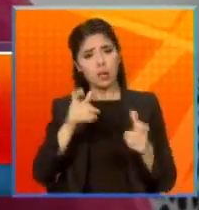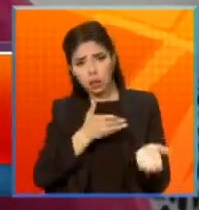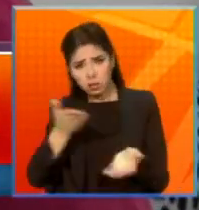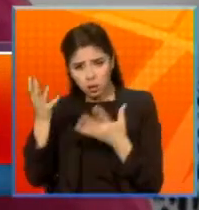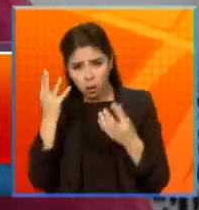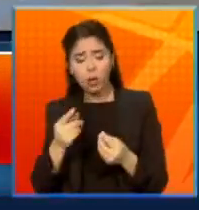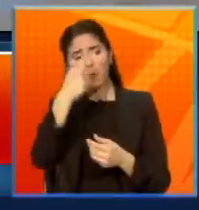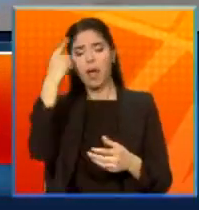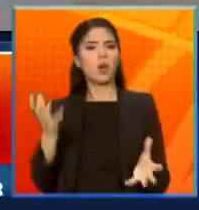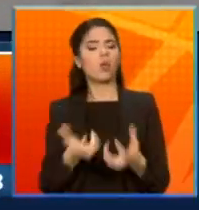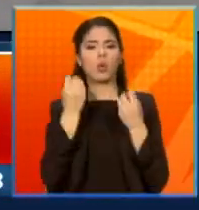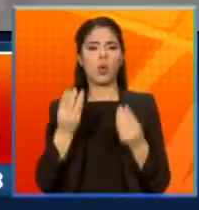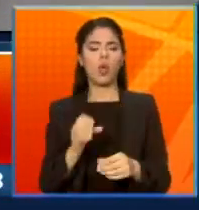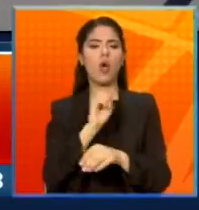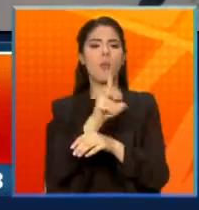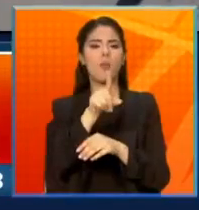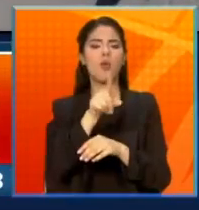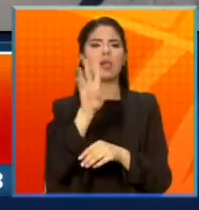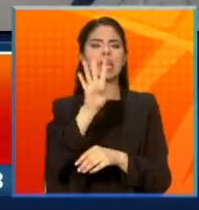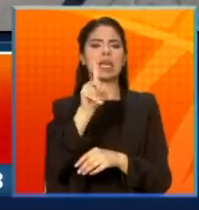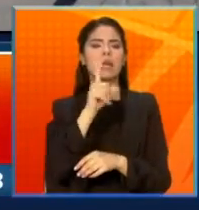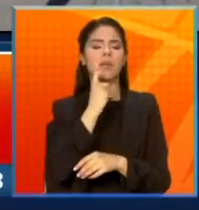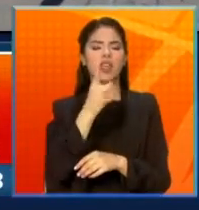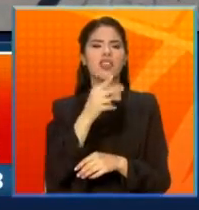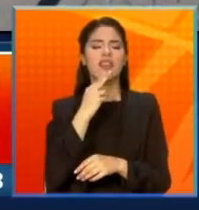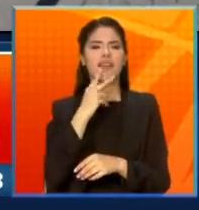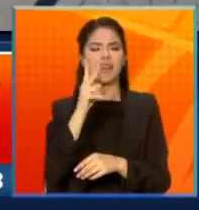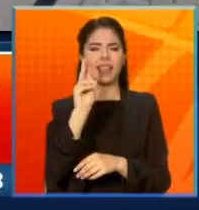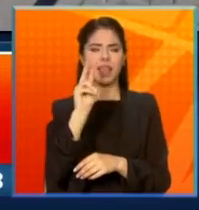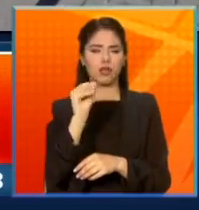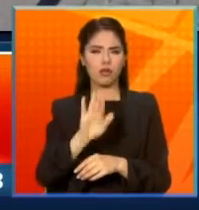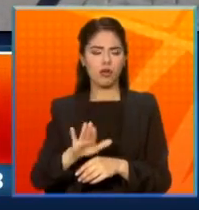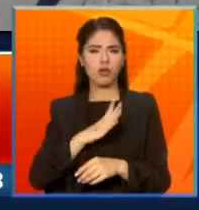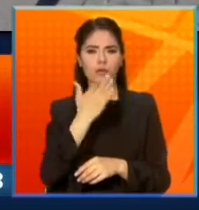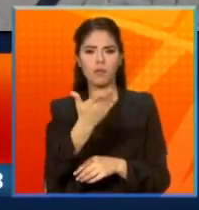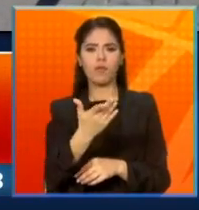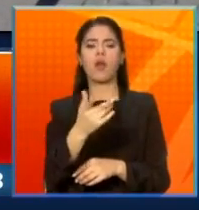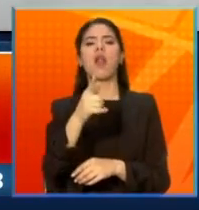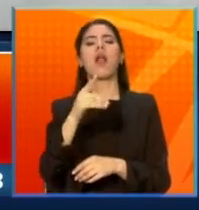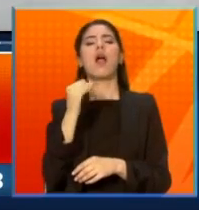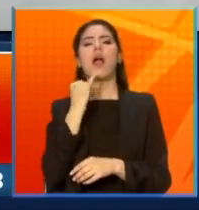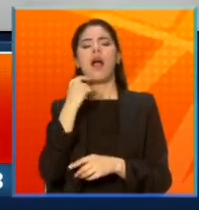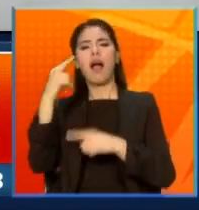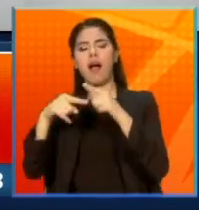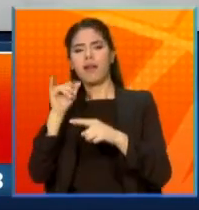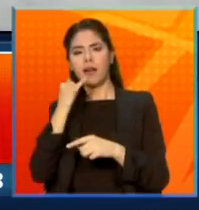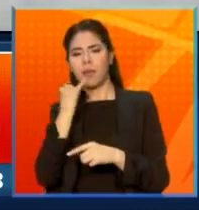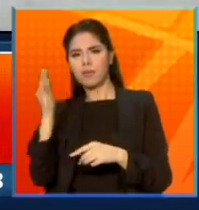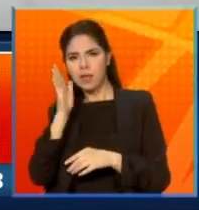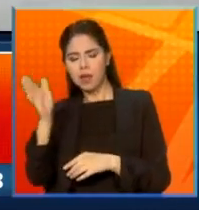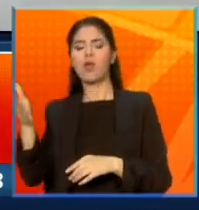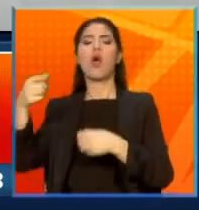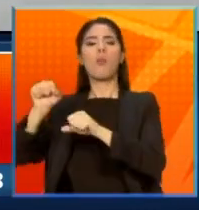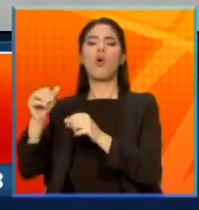belki kurtulacaktı. Muğla'da yaşayan 41 yaşındaki iki çocuk annesi Ümmü Yeşil, Dalyan'da akrabalarını ziyaret etmiş, motosikletiyle